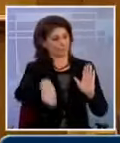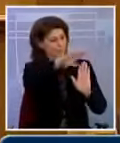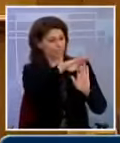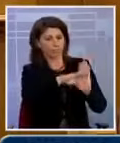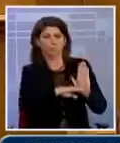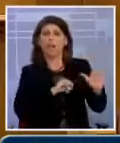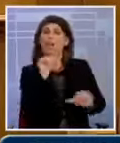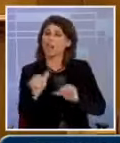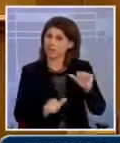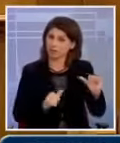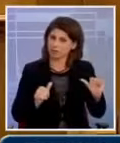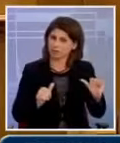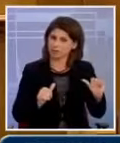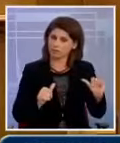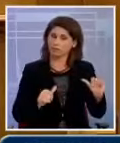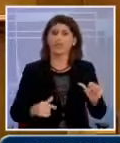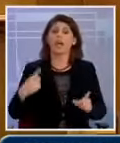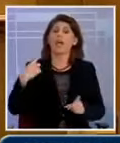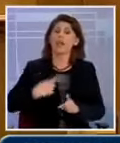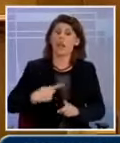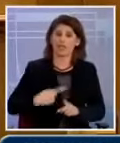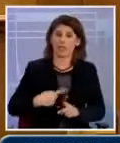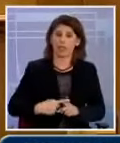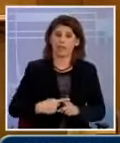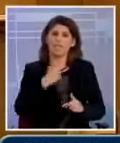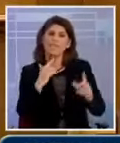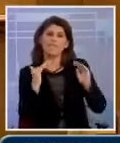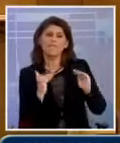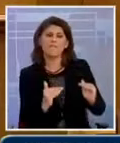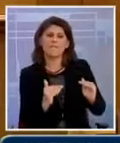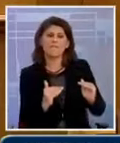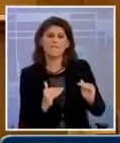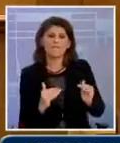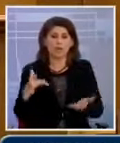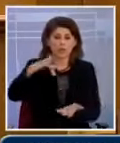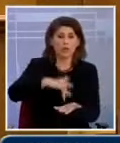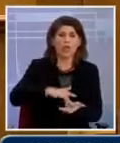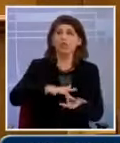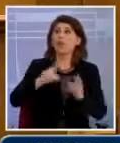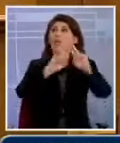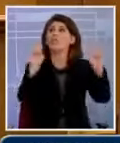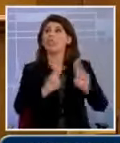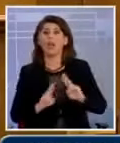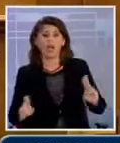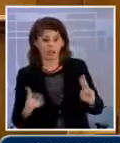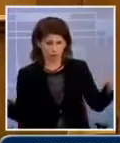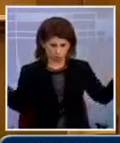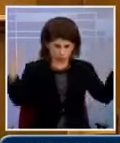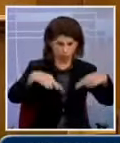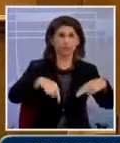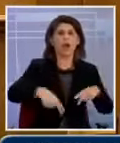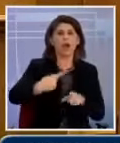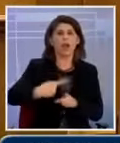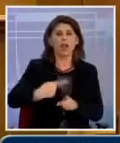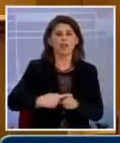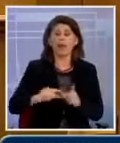αλλάζει, η Ελλάδα παραμένει στο επίκεντρο του διεθνούς ενδιαφέροντος, αλλά για πρώτη